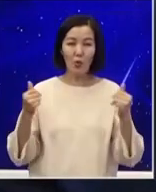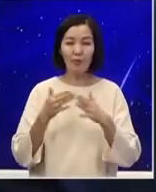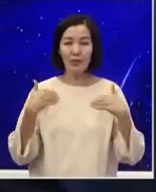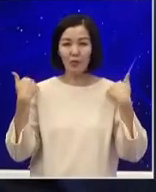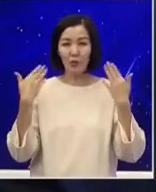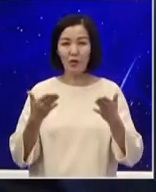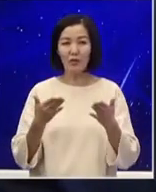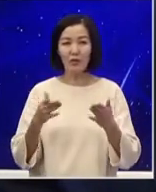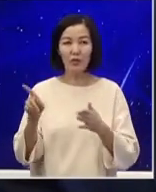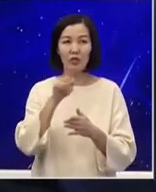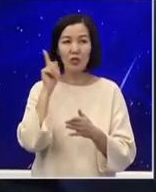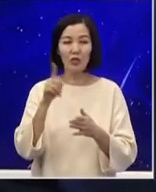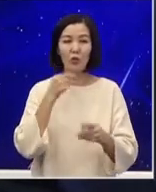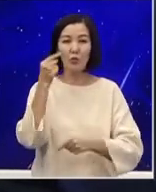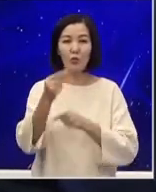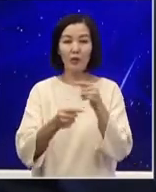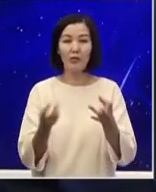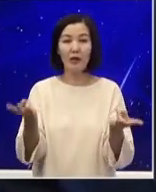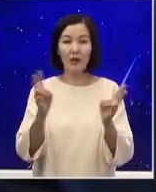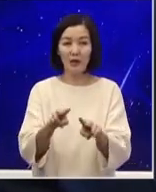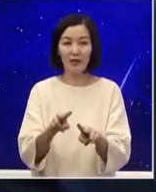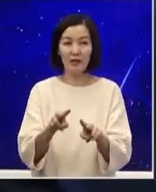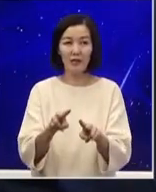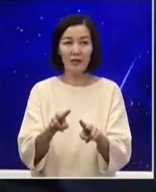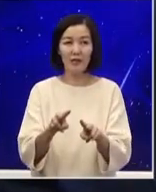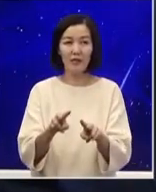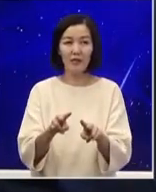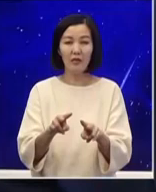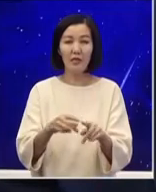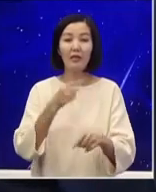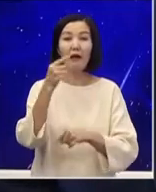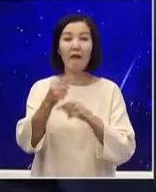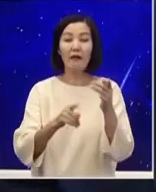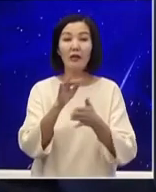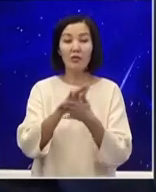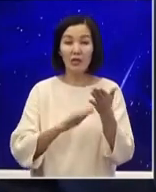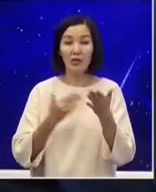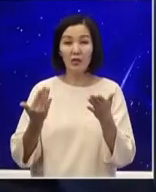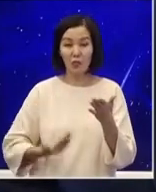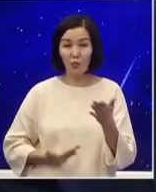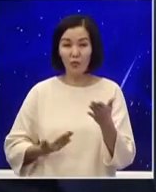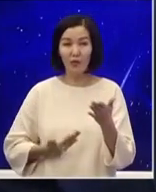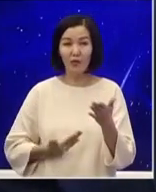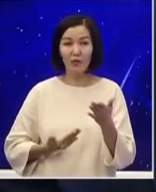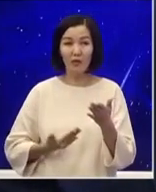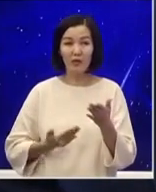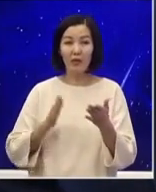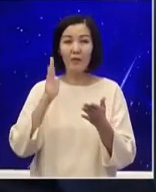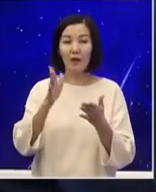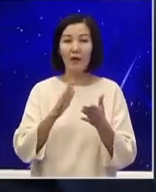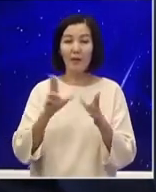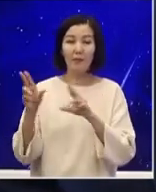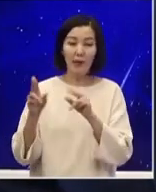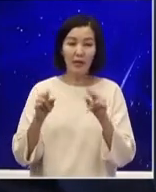бәрі жас ұрпақтарға қалды ғой, алып баратын осылар. Осылар енді алға қарай жылжуға